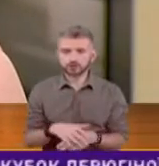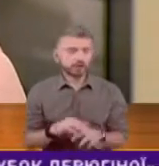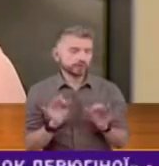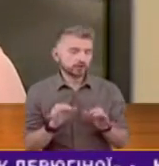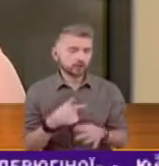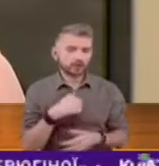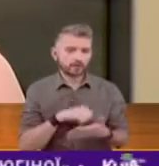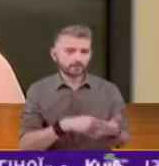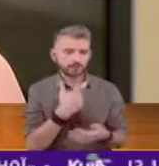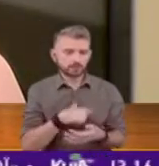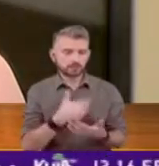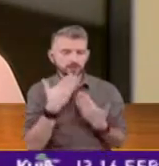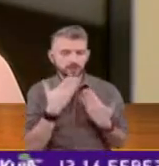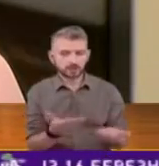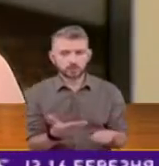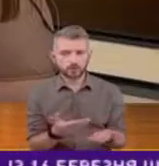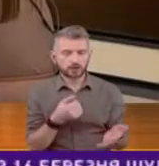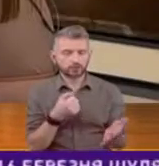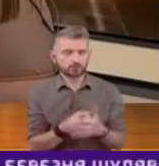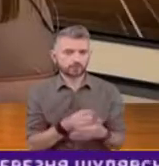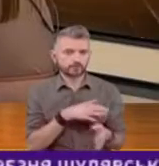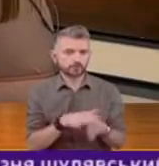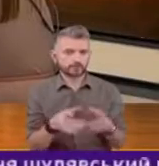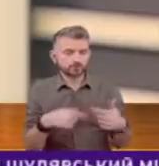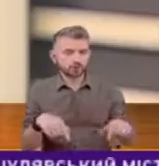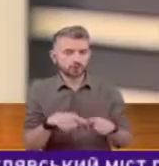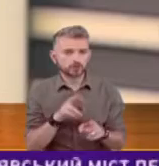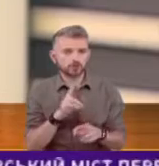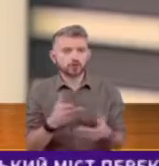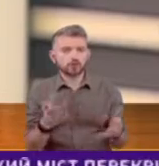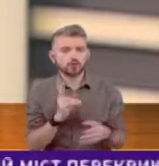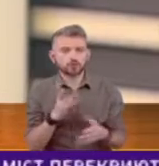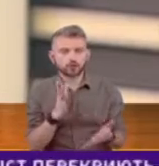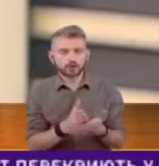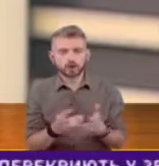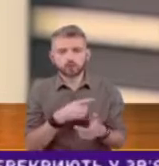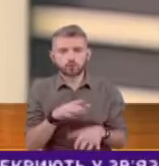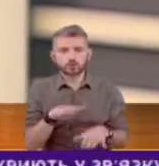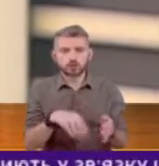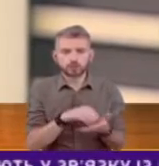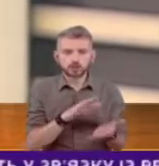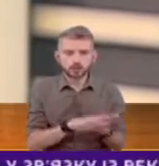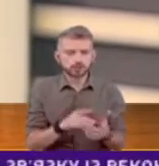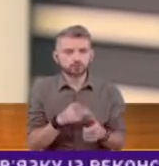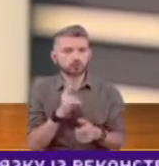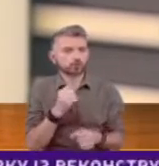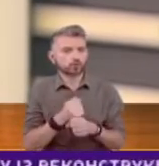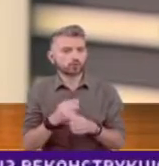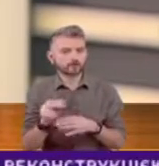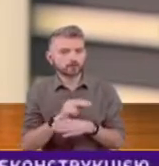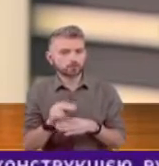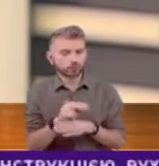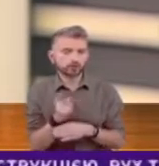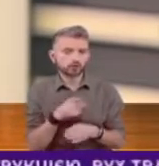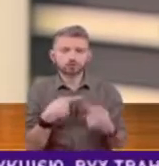Я від себе звертаюся до виконавчого органу, у кого є або на балансі ця дорога, або хто робив ремонт в той чи в